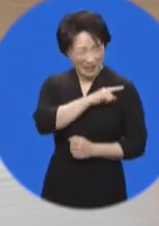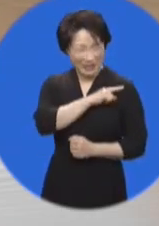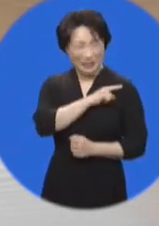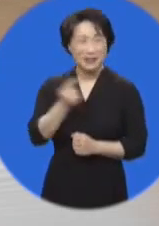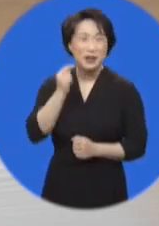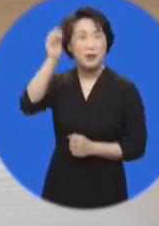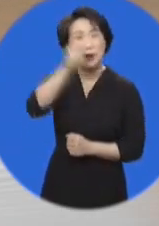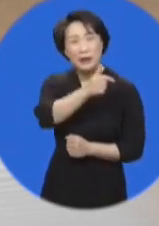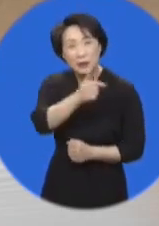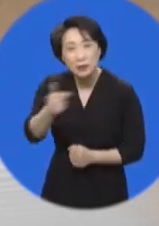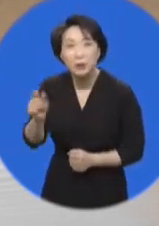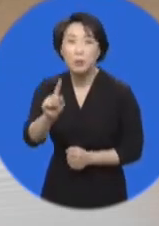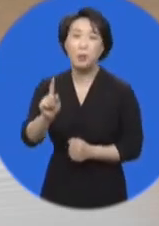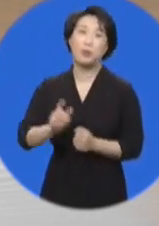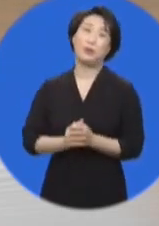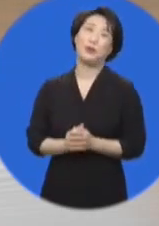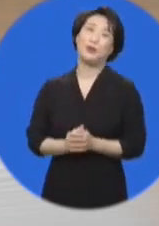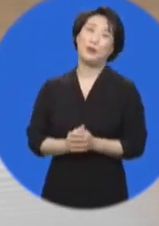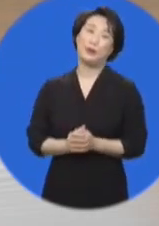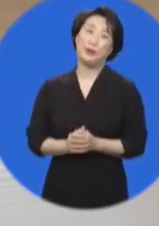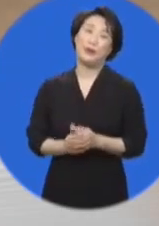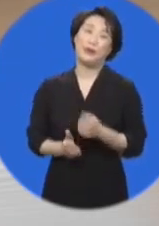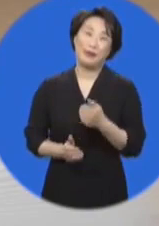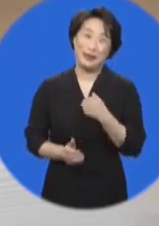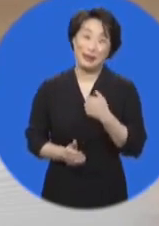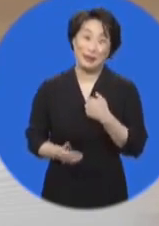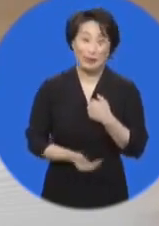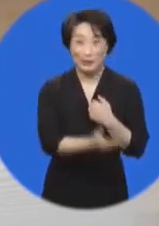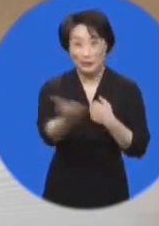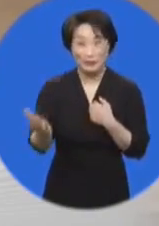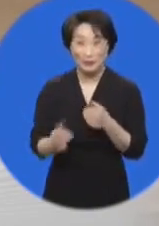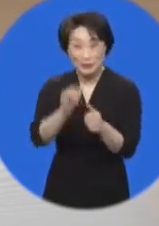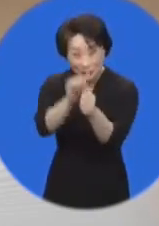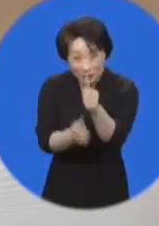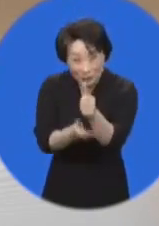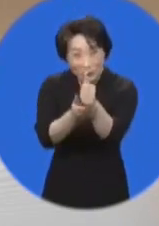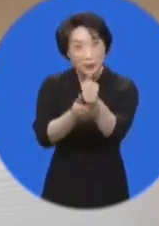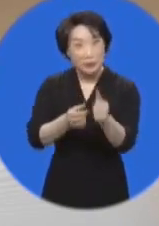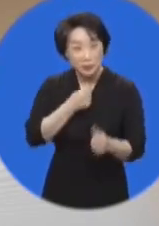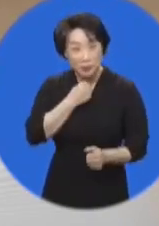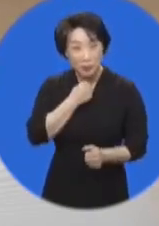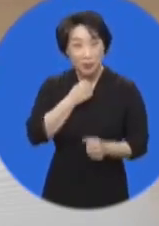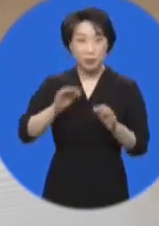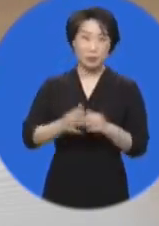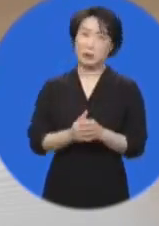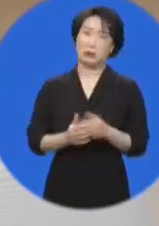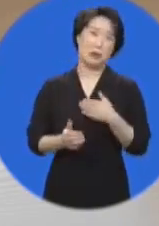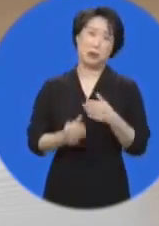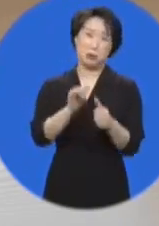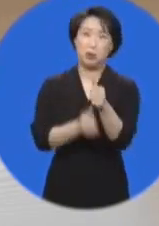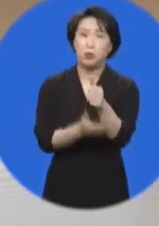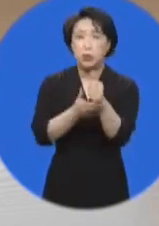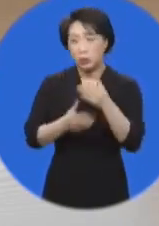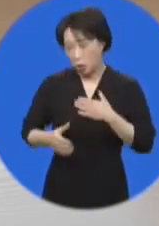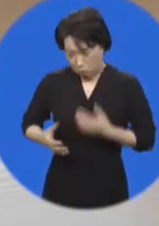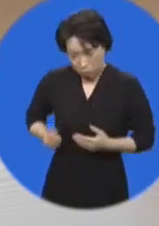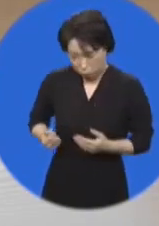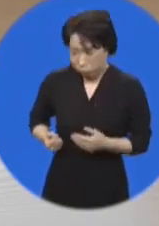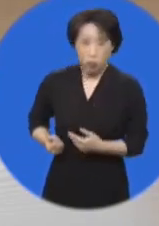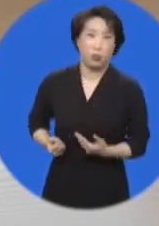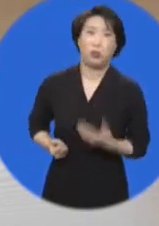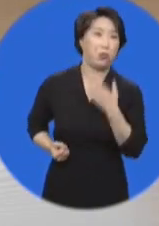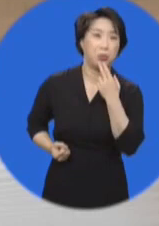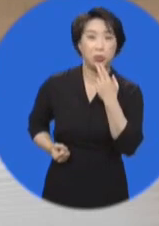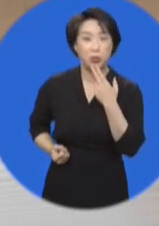가장 영광스러운 것이 나는 여러분에게 섬기고 싶어도 섬길 미천이 없다.